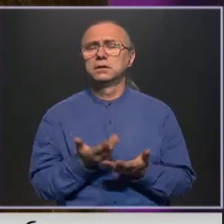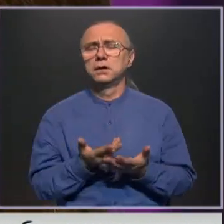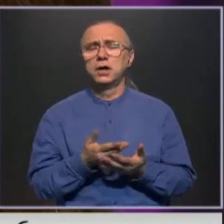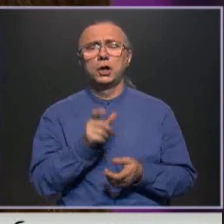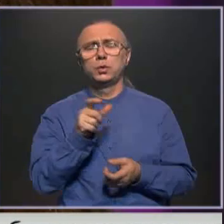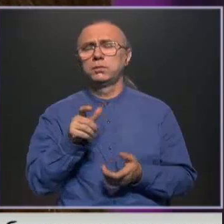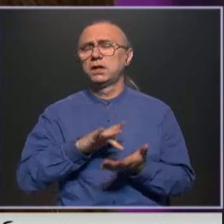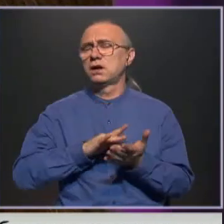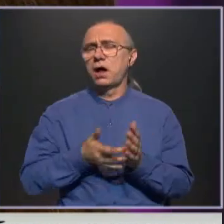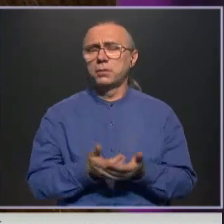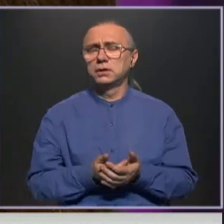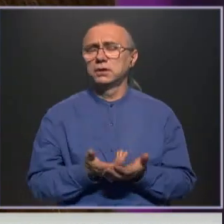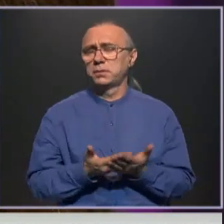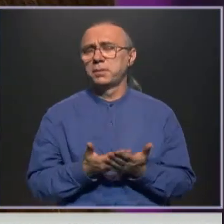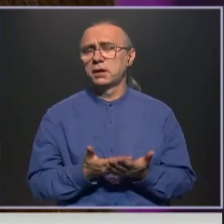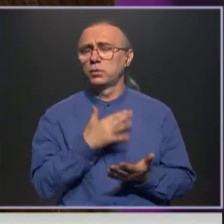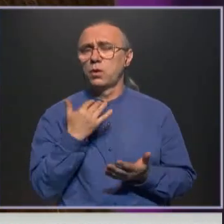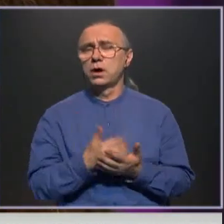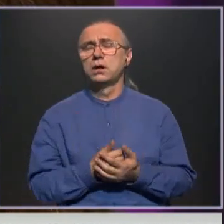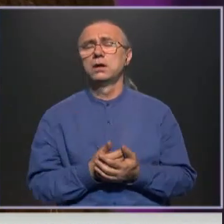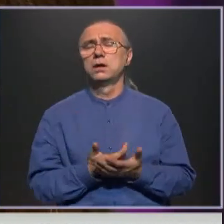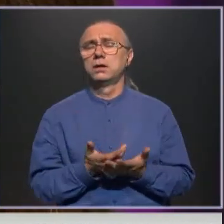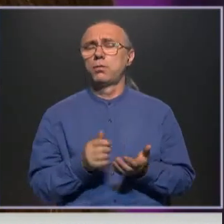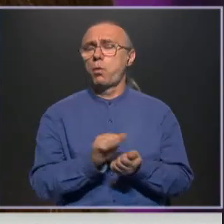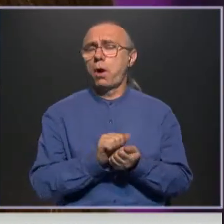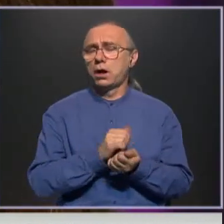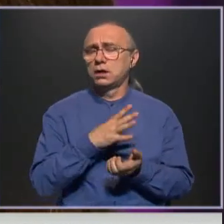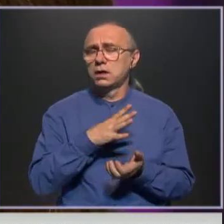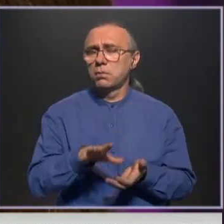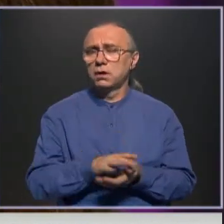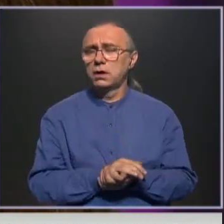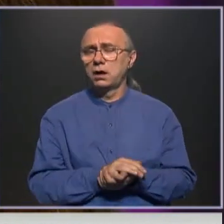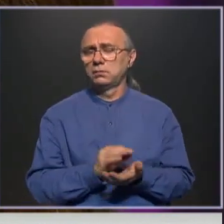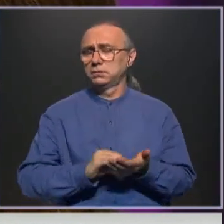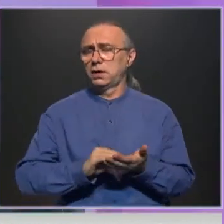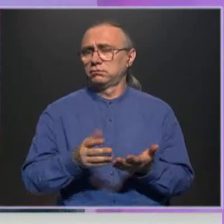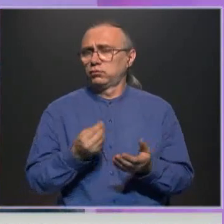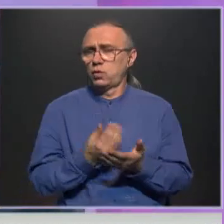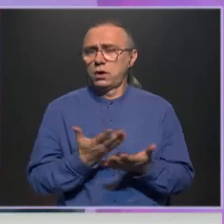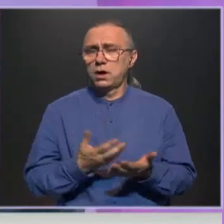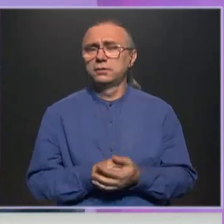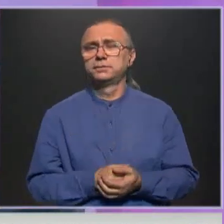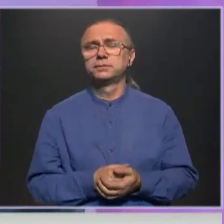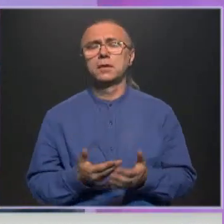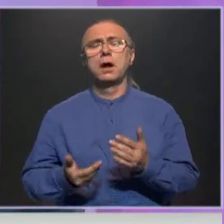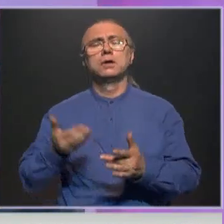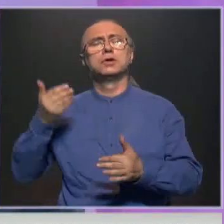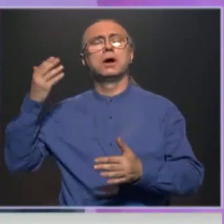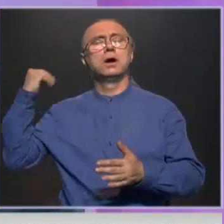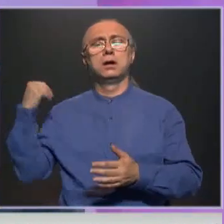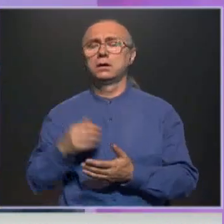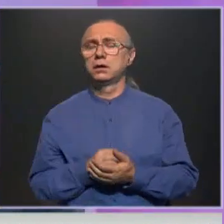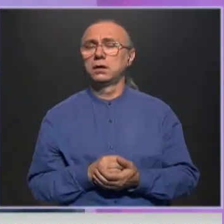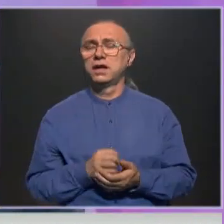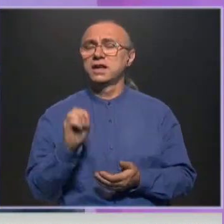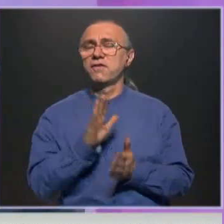Там. А если еще отмотаем на 1000 лет назад, вообще люди на пергаменте писали, для которого, чтобы книгу, вот Евангелие, могло быть одно